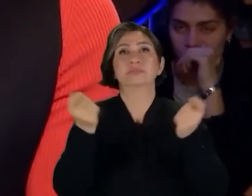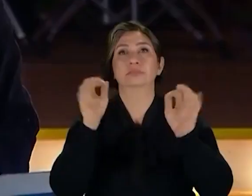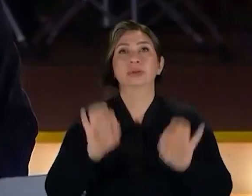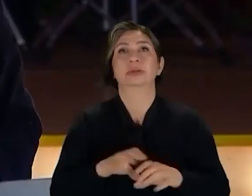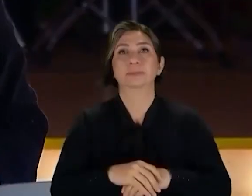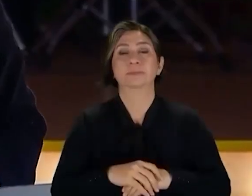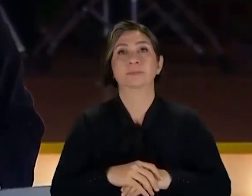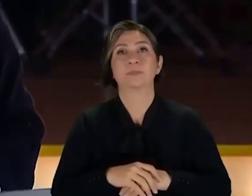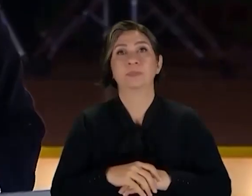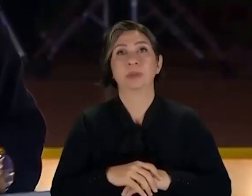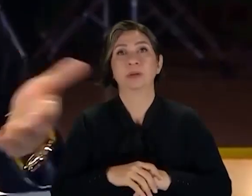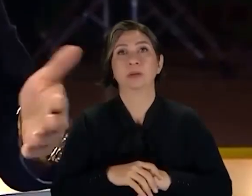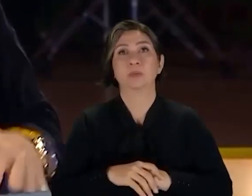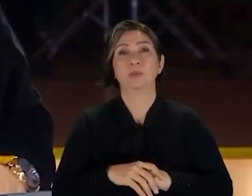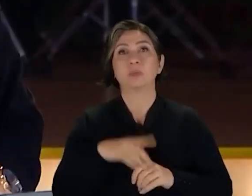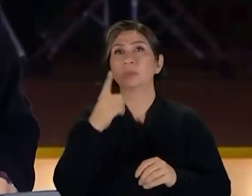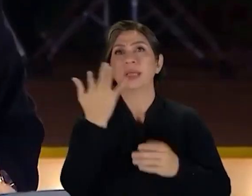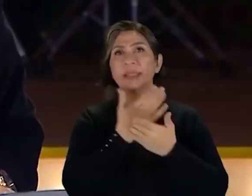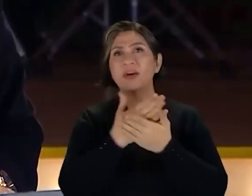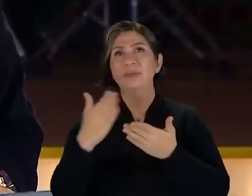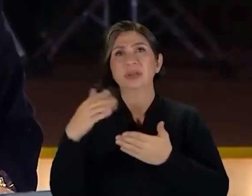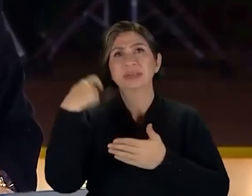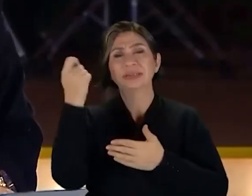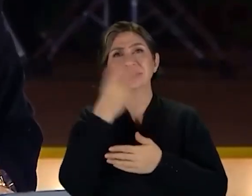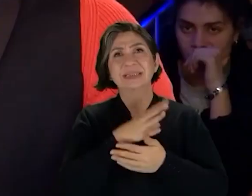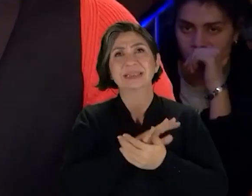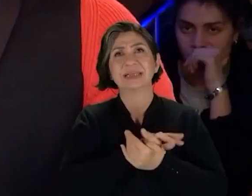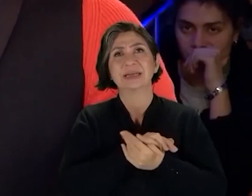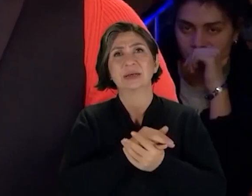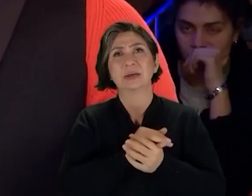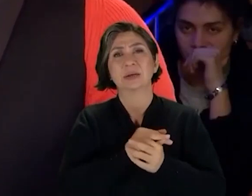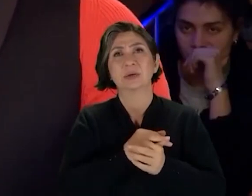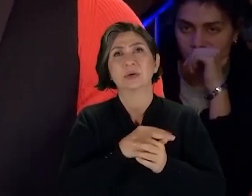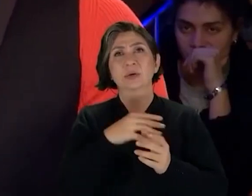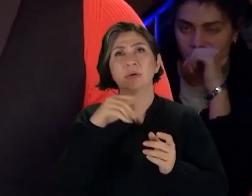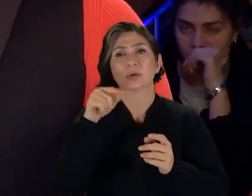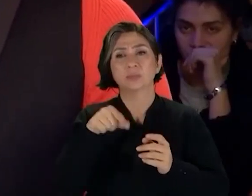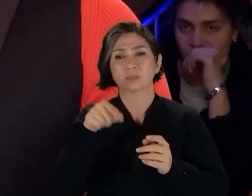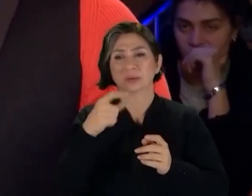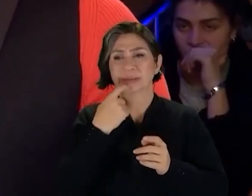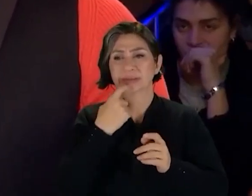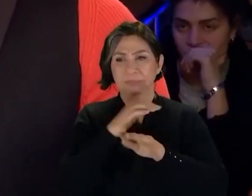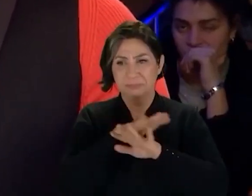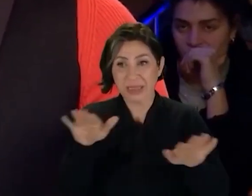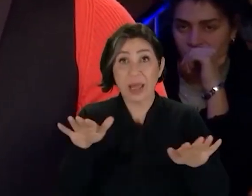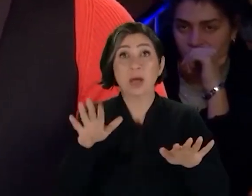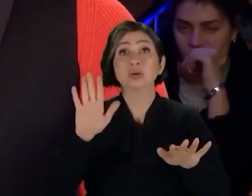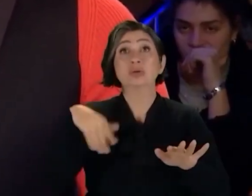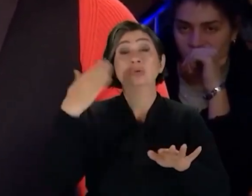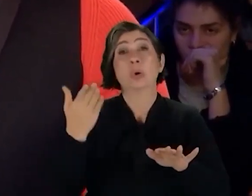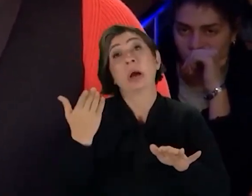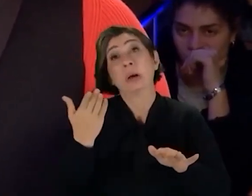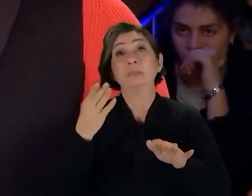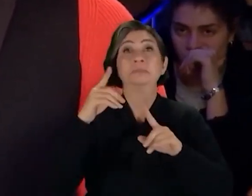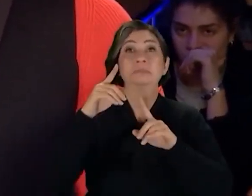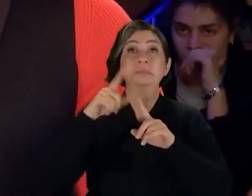yapalım yani bunu ne kadar devam edecek bu dizi şimdi bu sezonu tamamlarız Ondan sonrasını